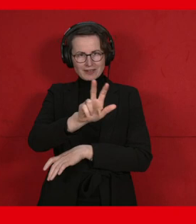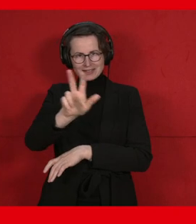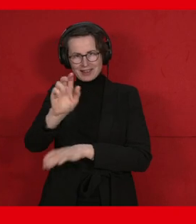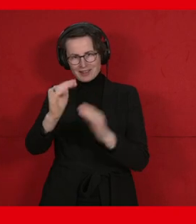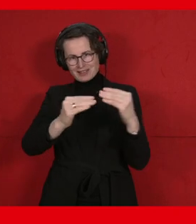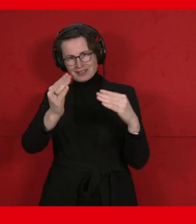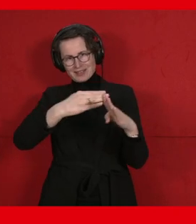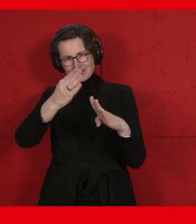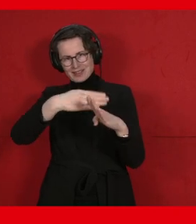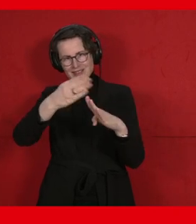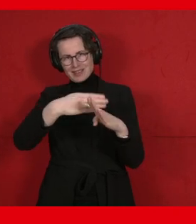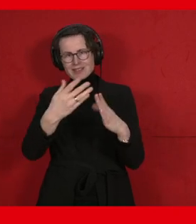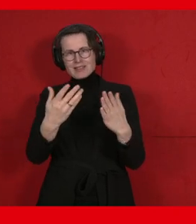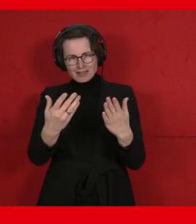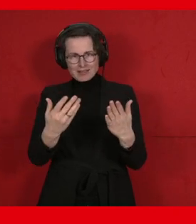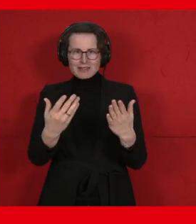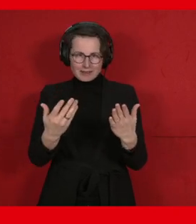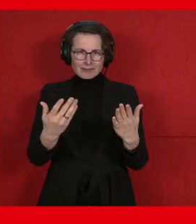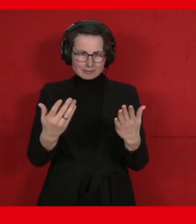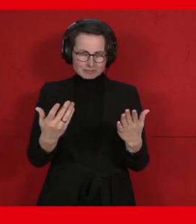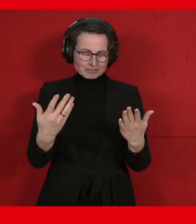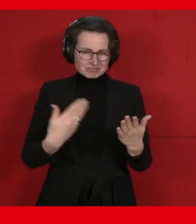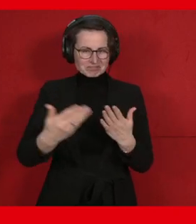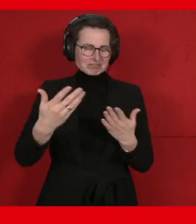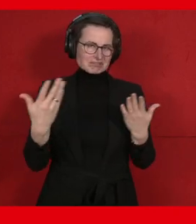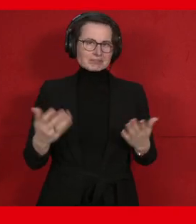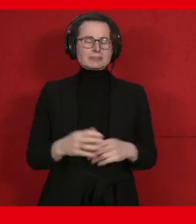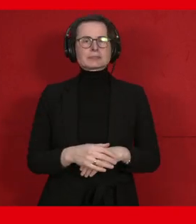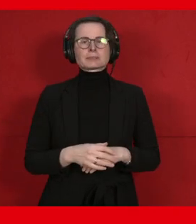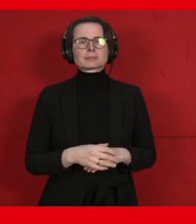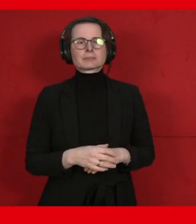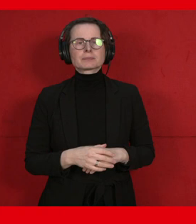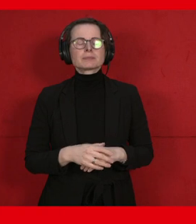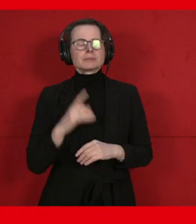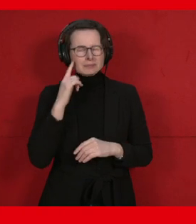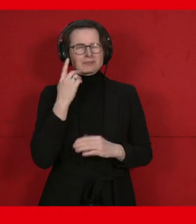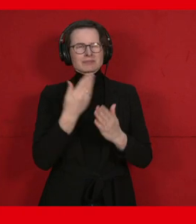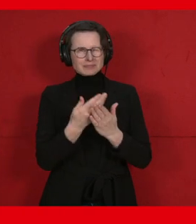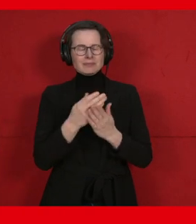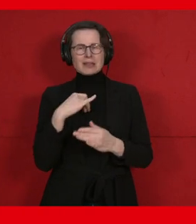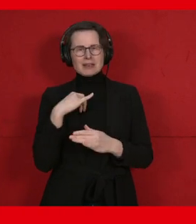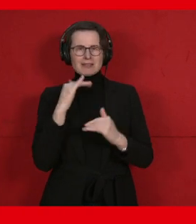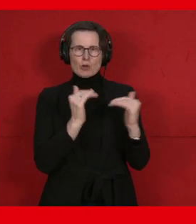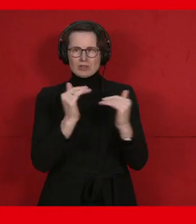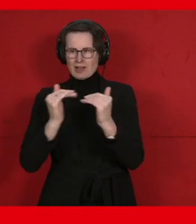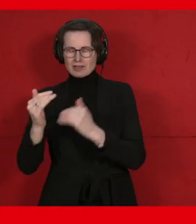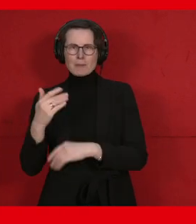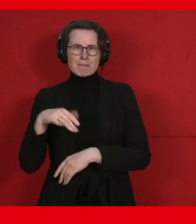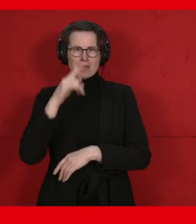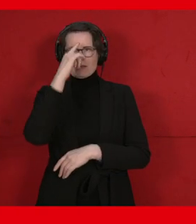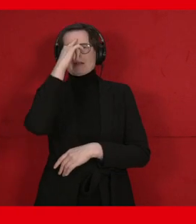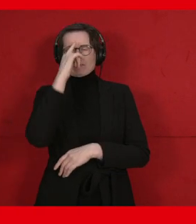wird, sich wahrscheinlich verwirklichen. Ich glaube, dass das was ist, worauf wir uns stärker einlassen müssen, diesen Interessenausgleich